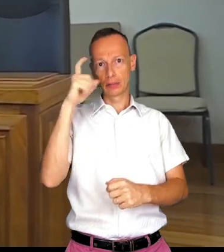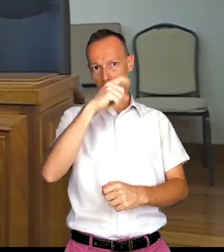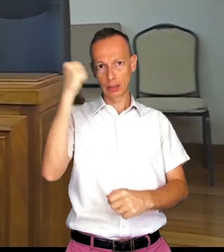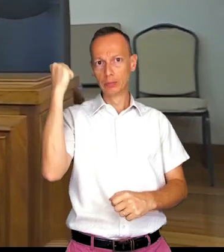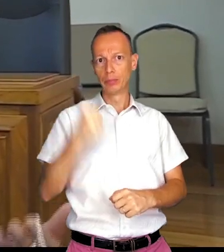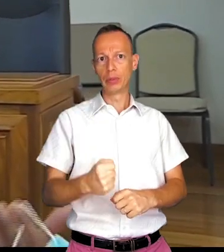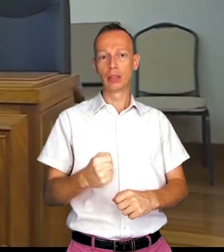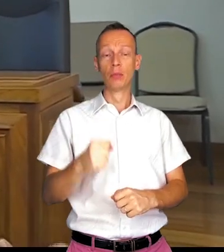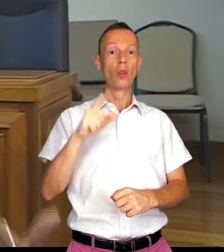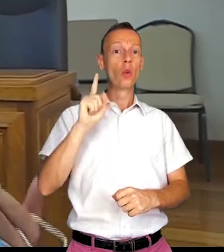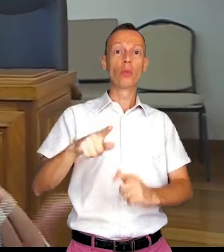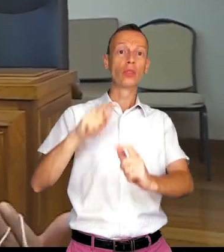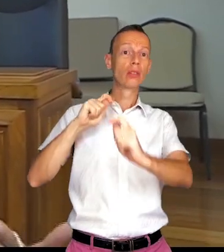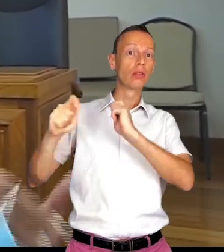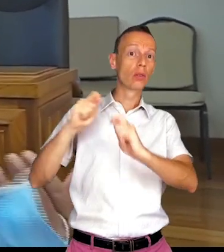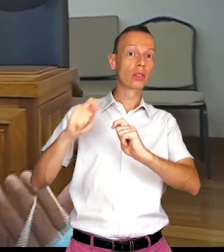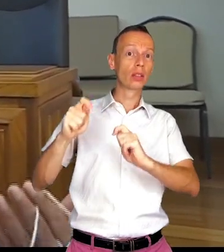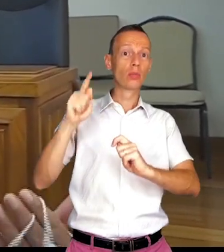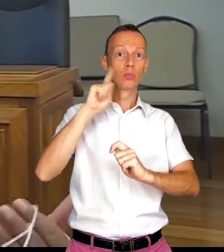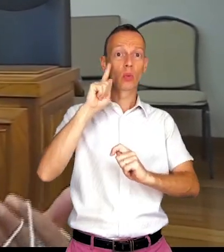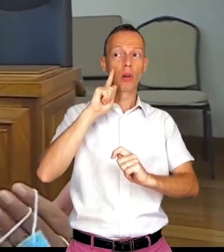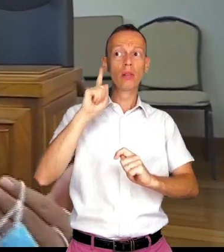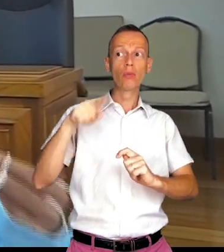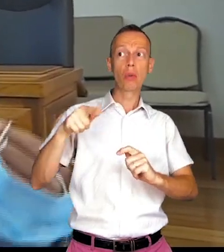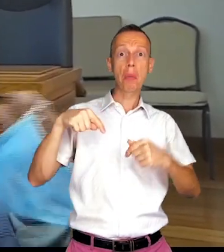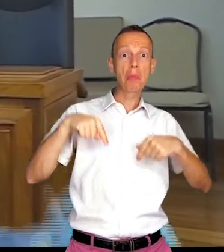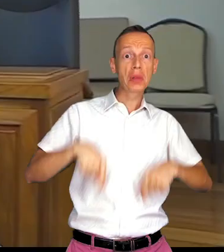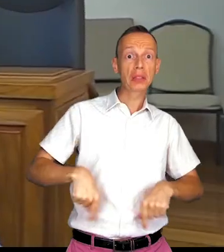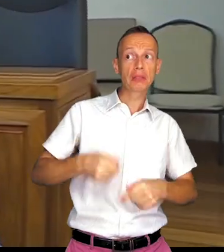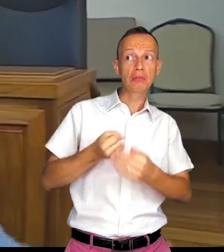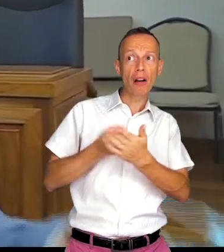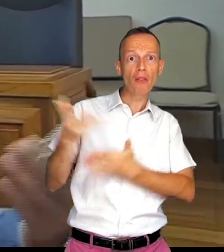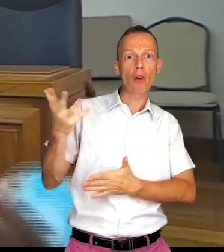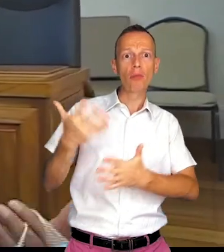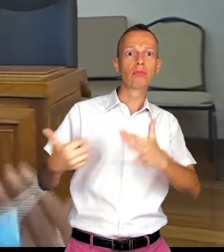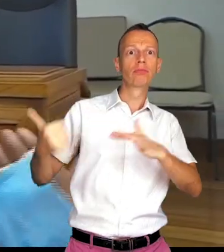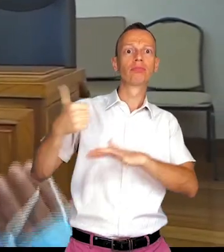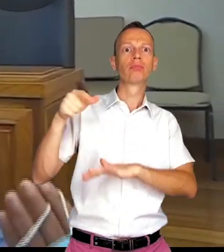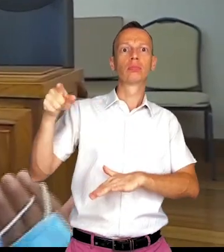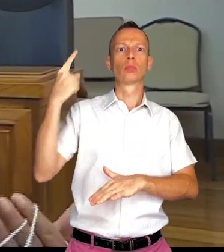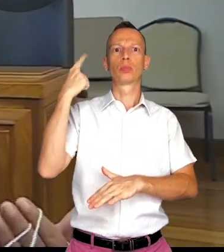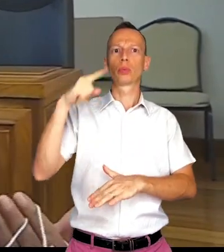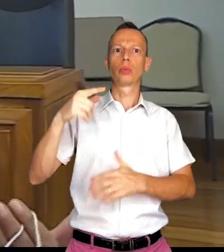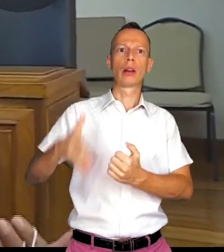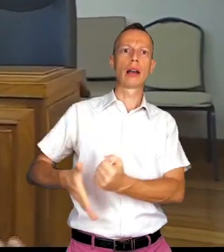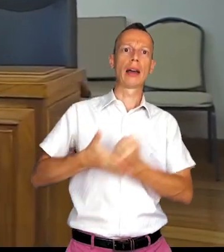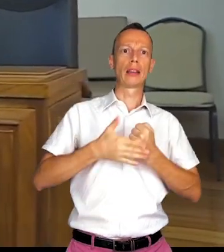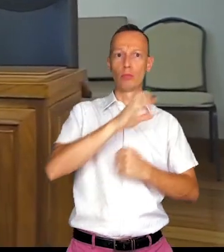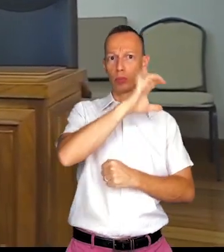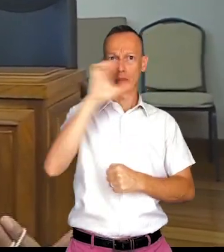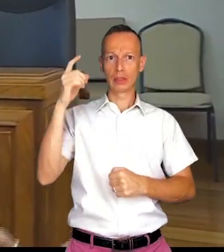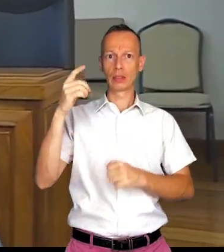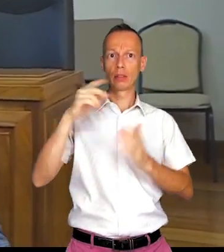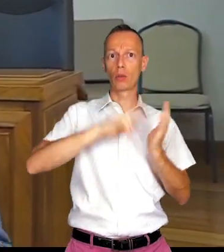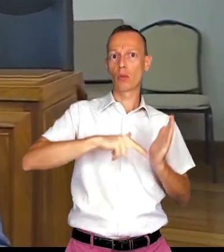de plus en plus difficile. Mais ça, il faut négocier. Je ne crois pas que cela remonte jusqu'au ministre. Il faudra peut-être, effectivement, que le ministre appuie